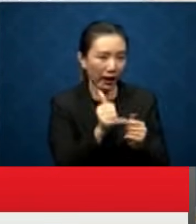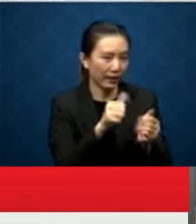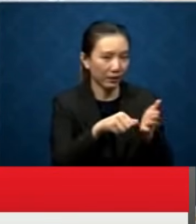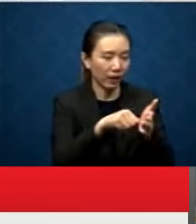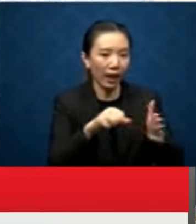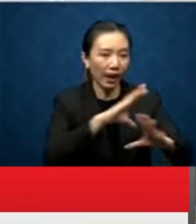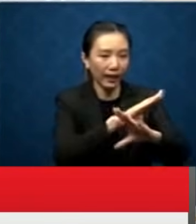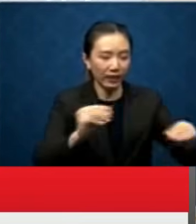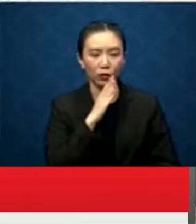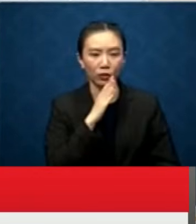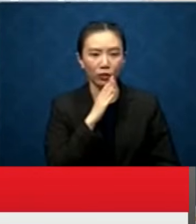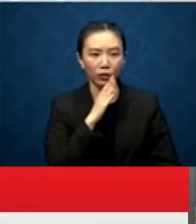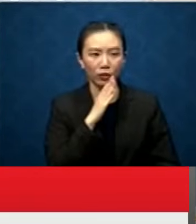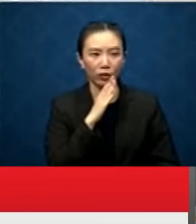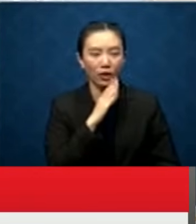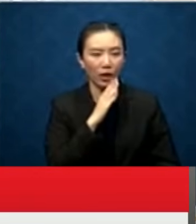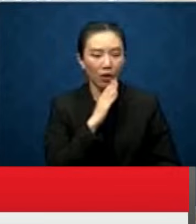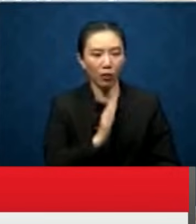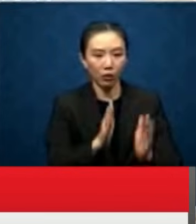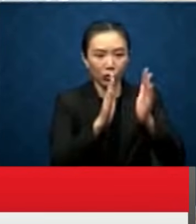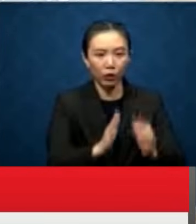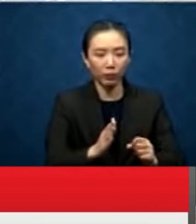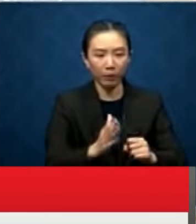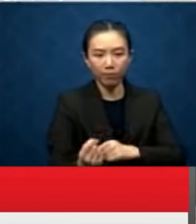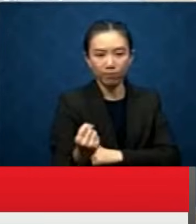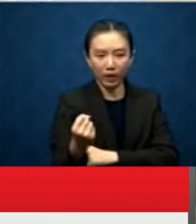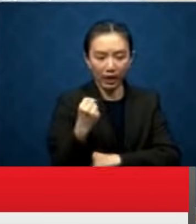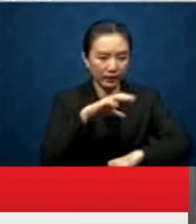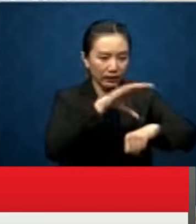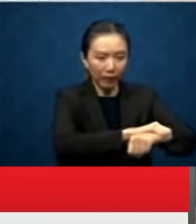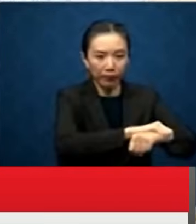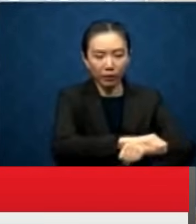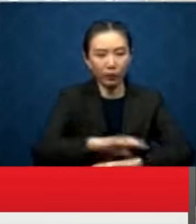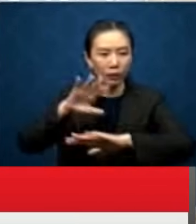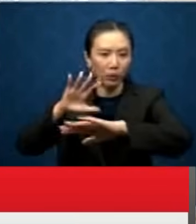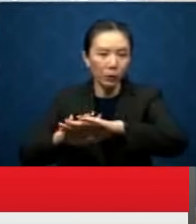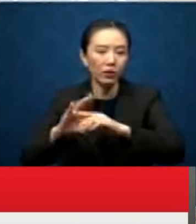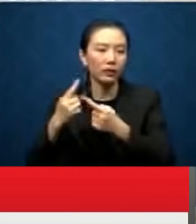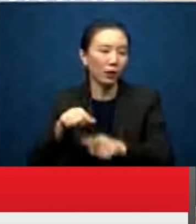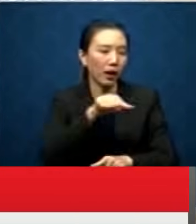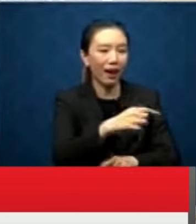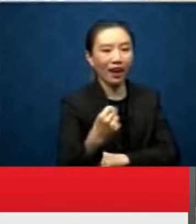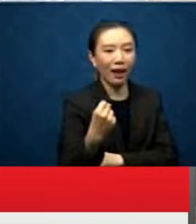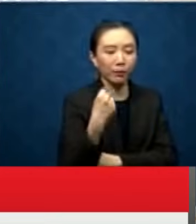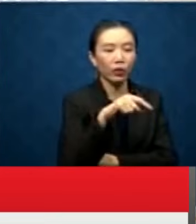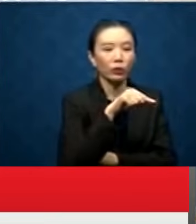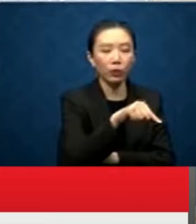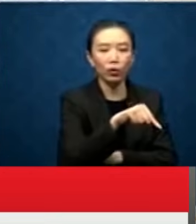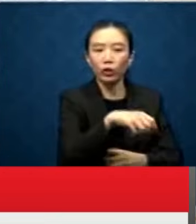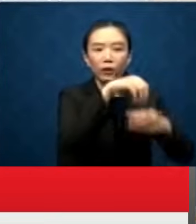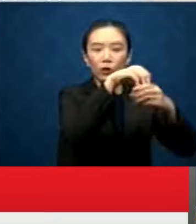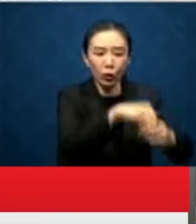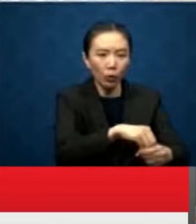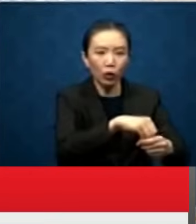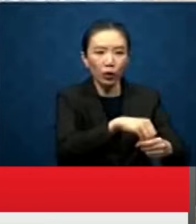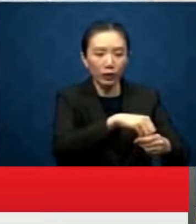อาณาจักรล่มสลายไปเลยผู้มีอิทธิพลเข้าไปติดคุกแล้วแต่อาณาจักรยังอยู่มันก็จะเหมือนเวเวเนซุเอลานะครับที่ทหารต้อง